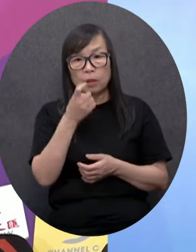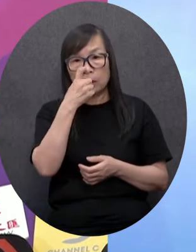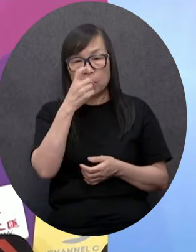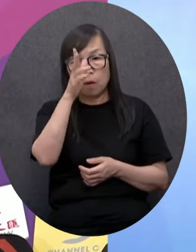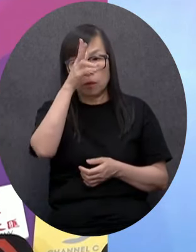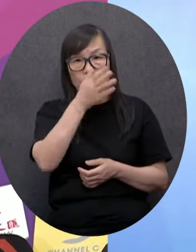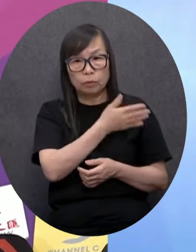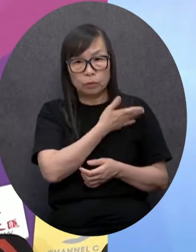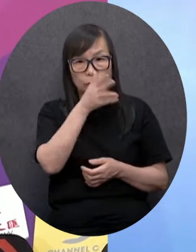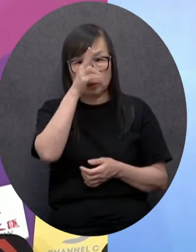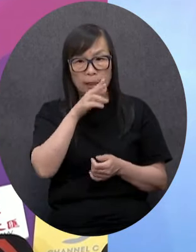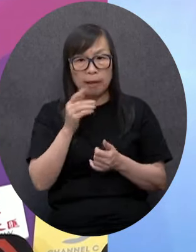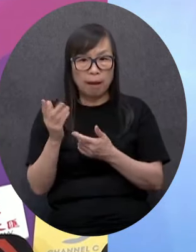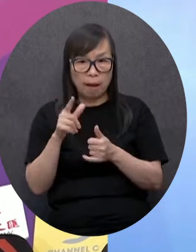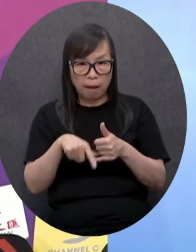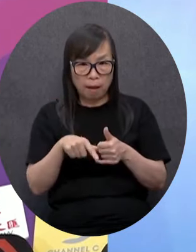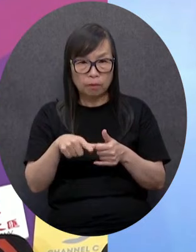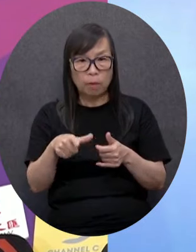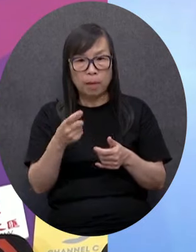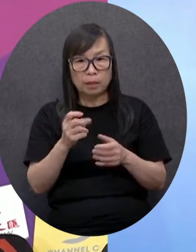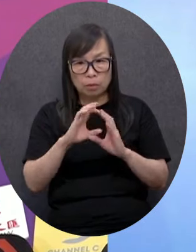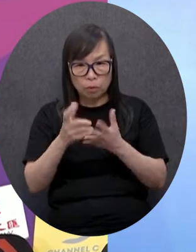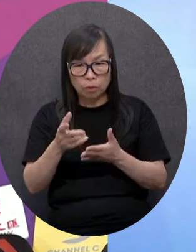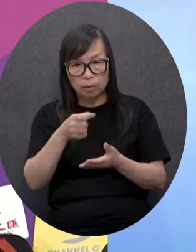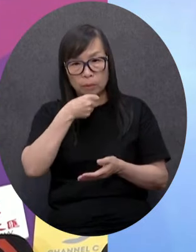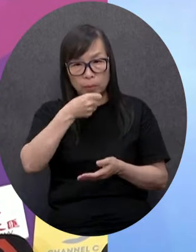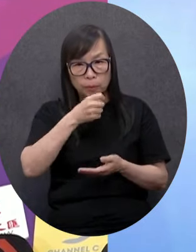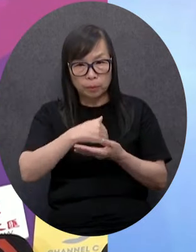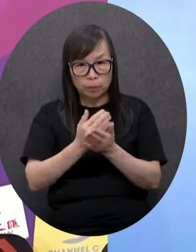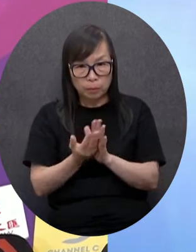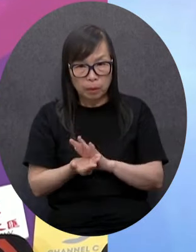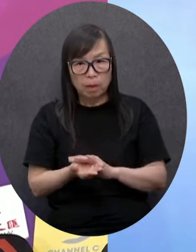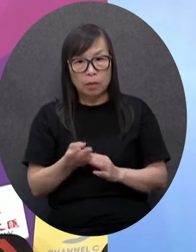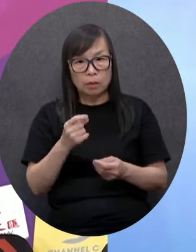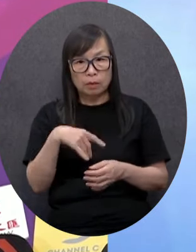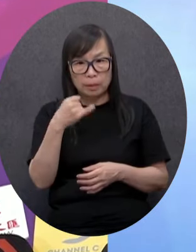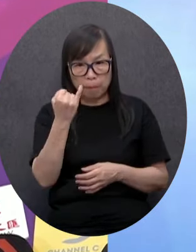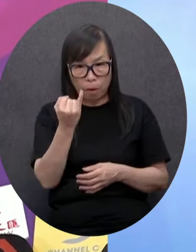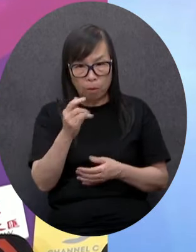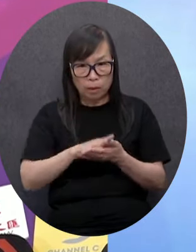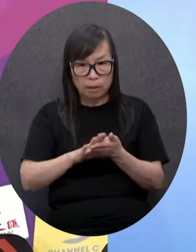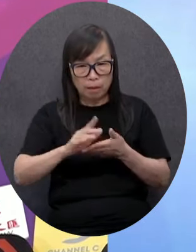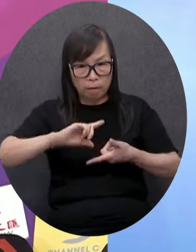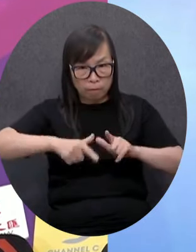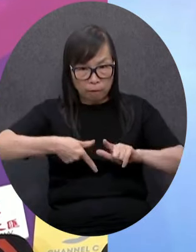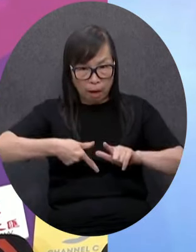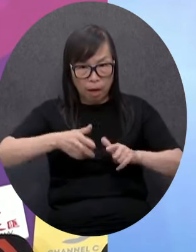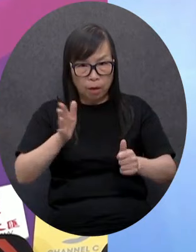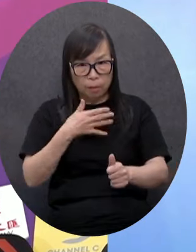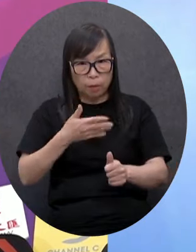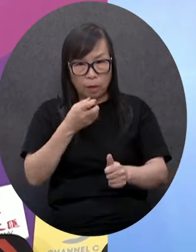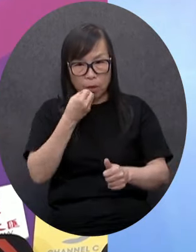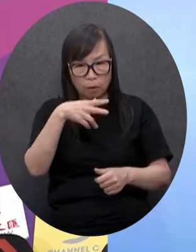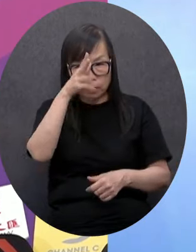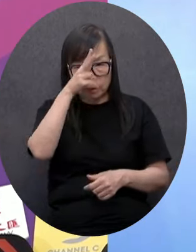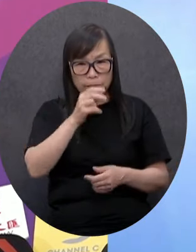官员、政客、一些的组织、一些的媒体等等呢，都是以一些歪曲事实的方法去抹黑我们特区